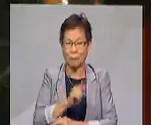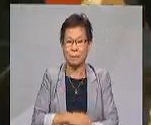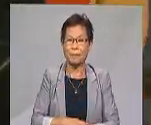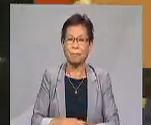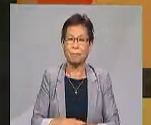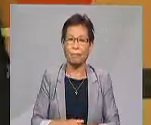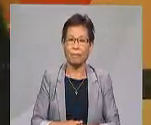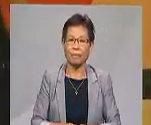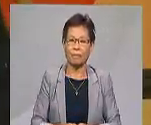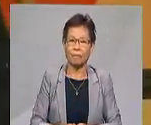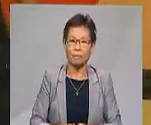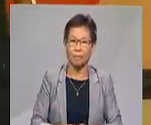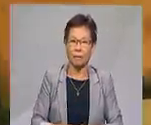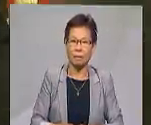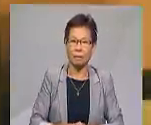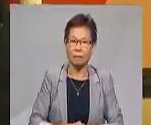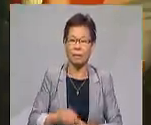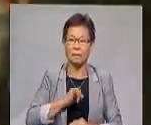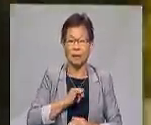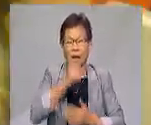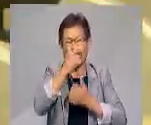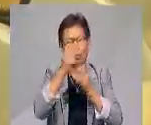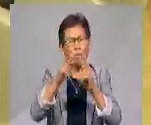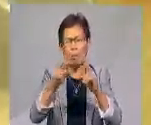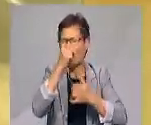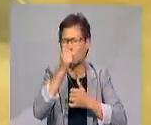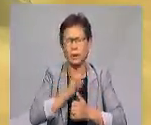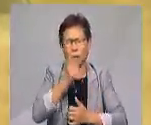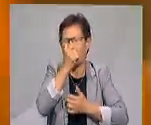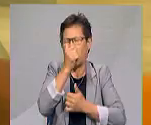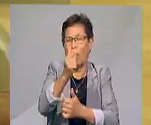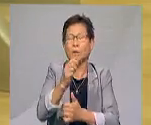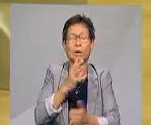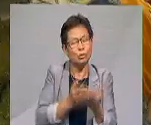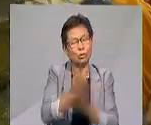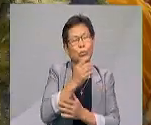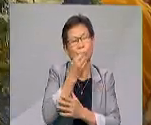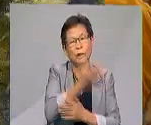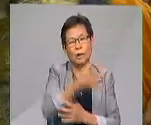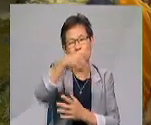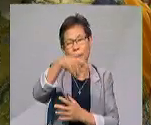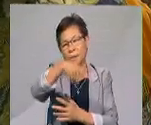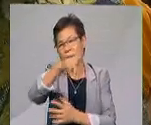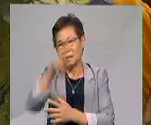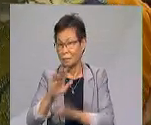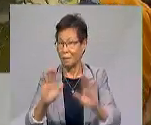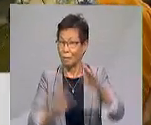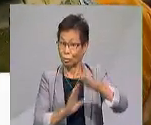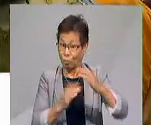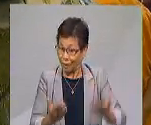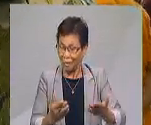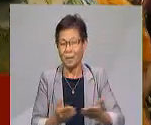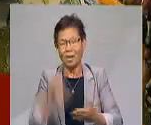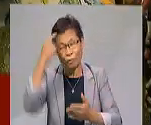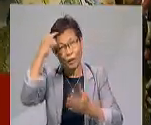yang datang ni, saya amat teruja lah kan. Dan tu saya cakap kat PPZ, let's don't stop here. Kita kena fikir satu benda yang